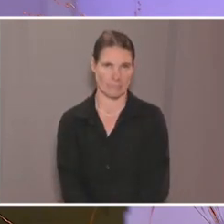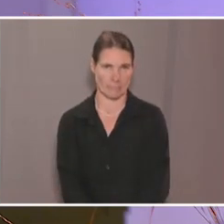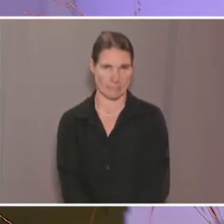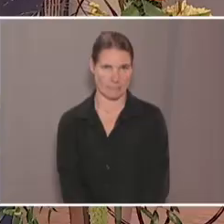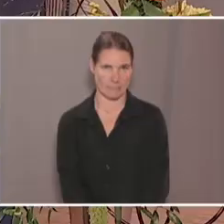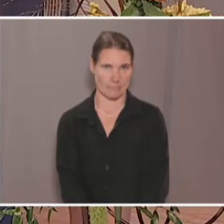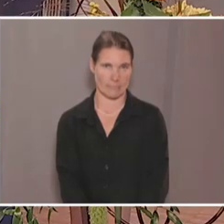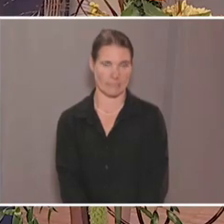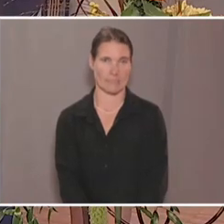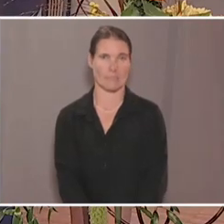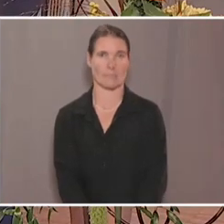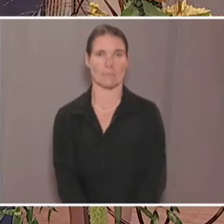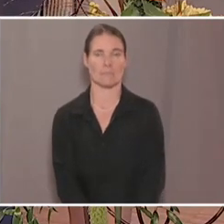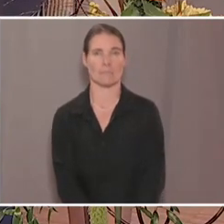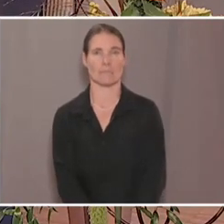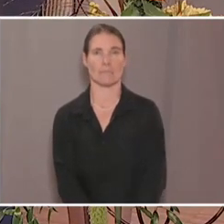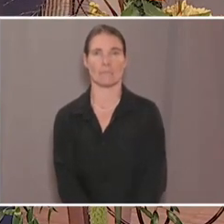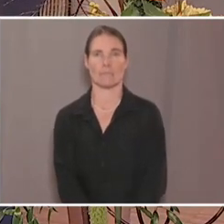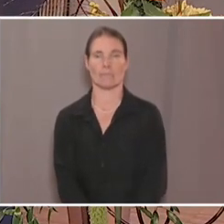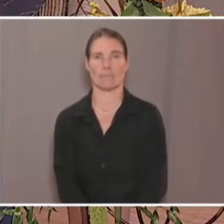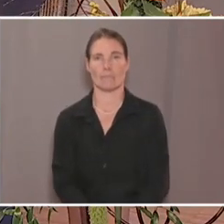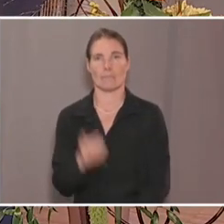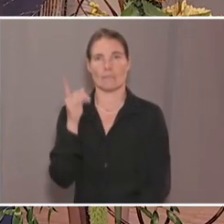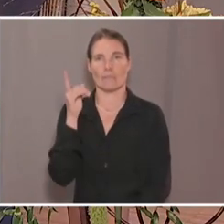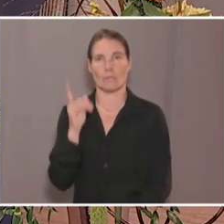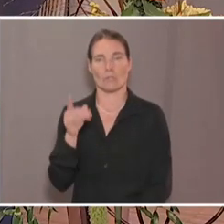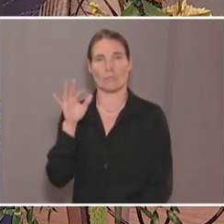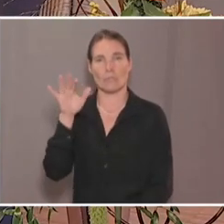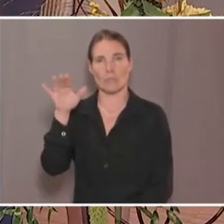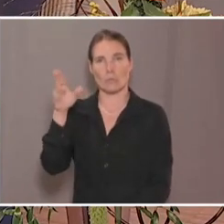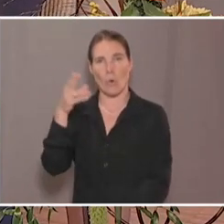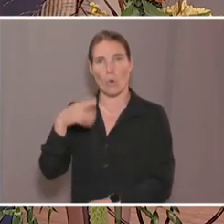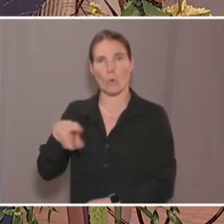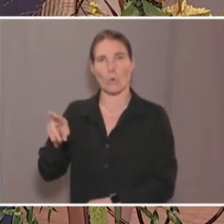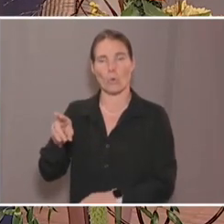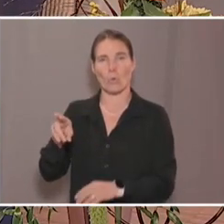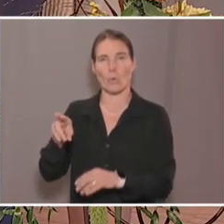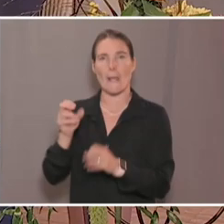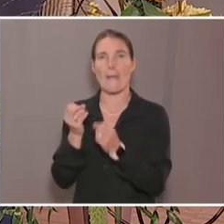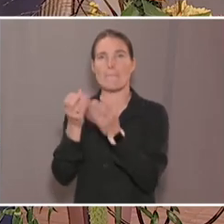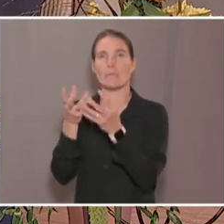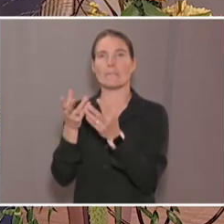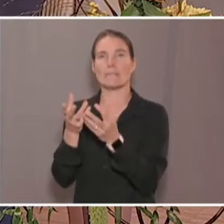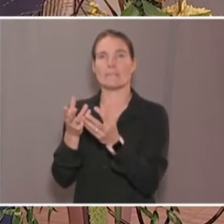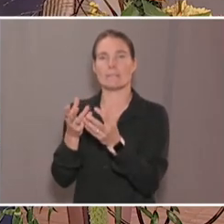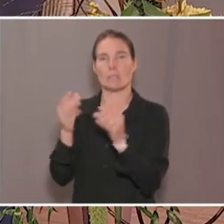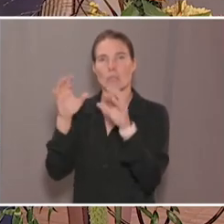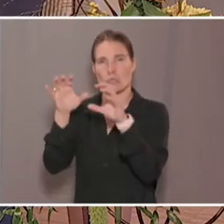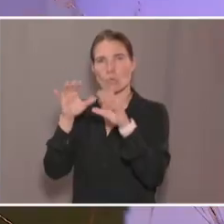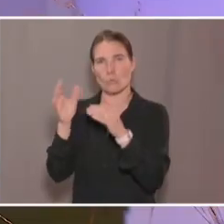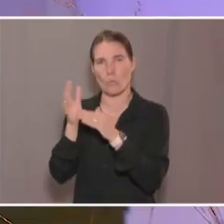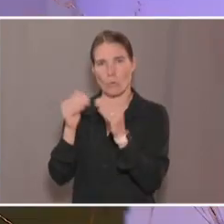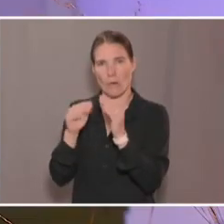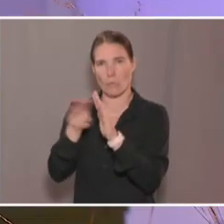Ja, die 7 Millionen Euro sind über das Infrastrukturprogramm Impuls in den Neubau investiert worden.